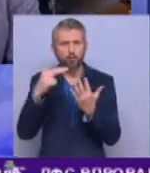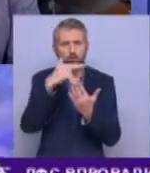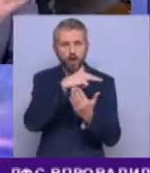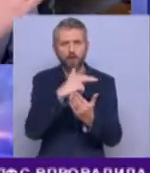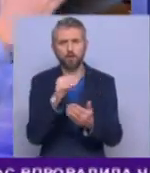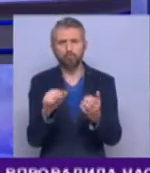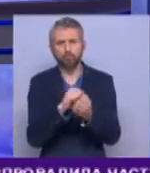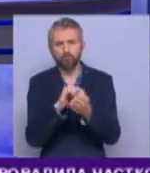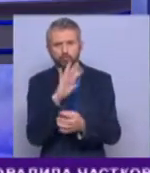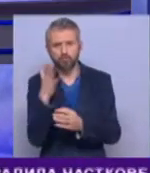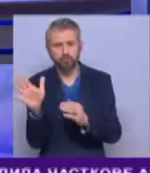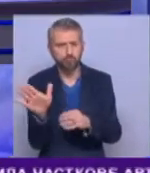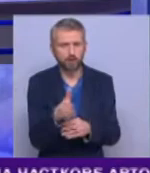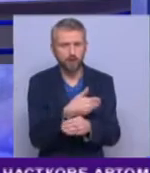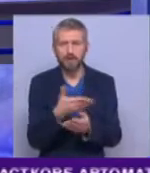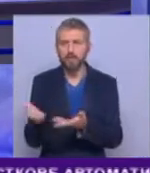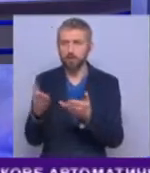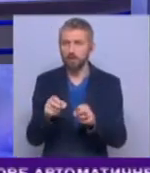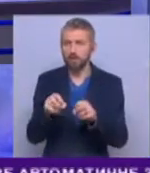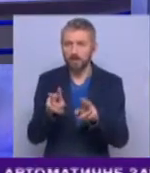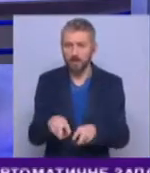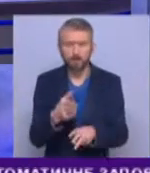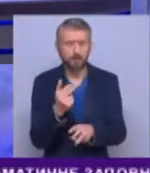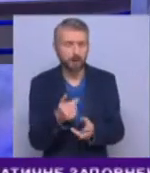сухостій, то же саме, запросити спеціалістів,